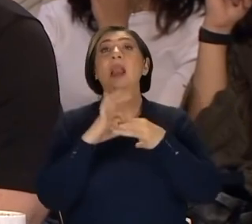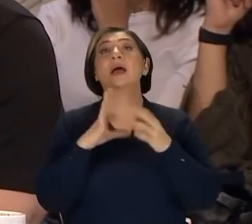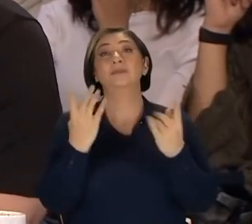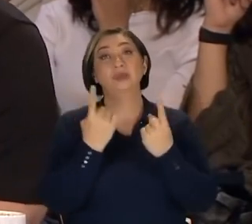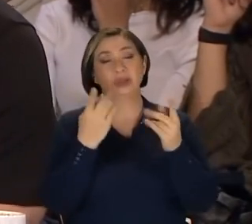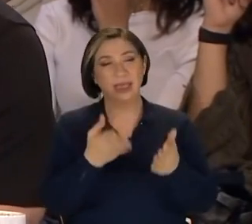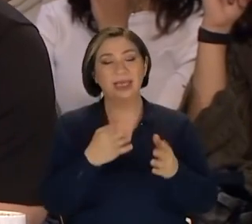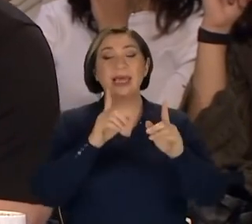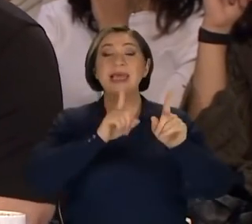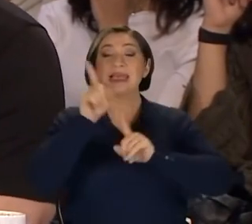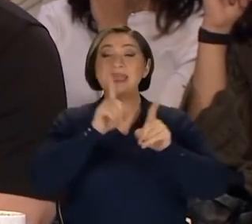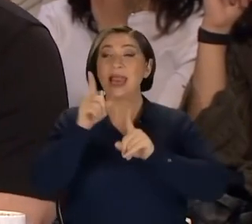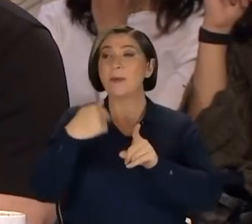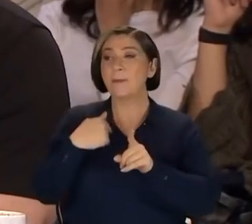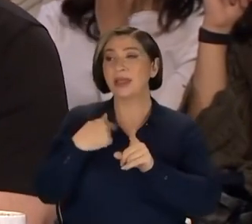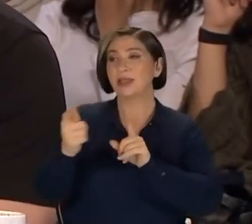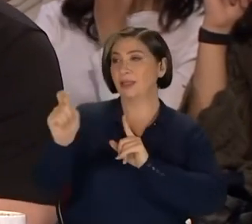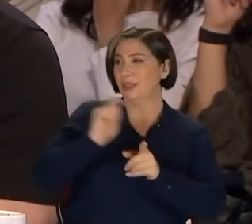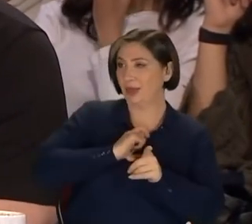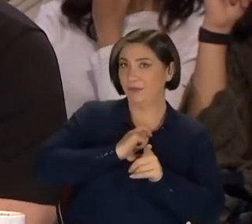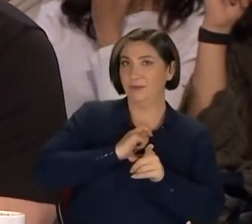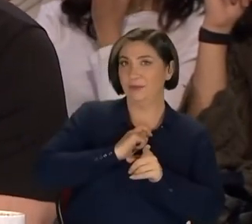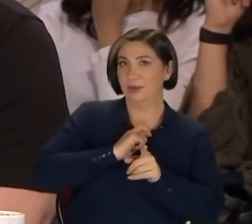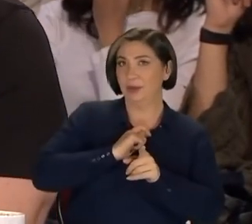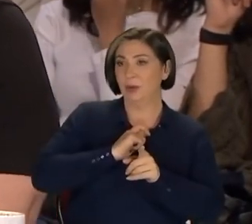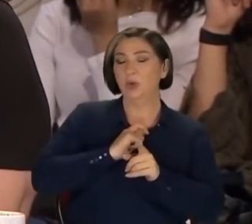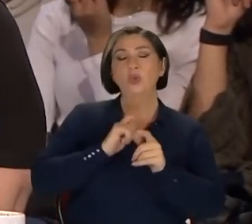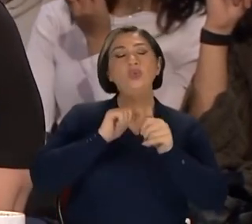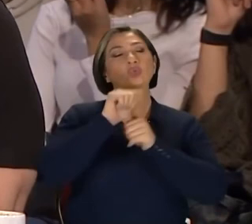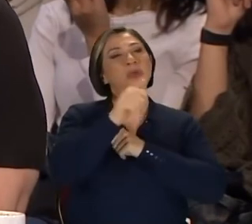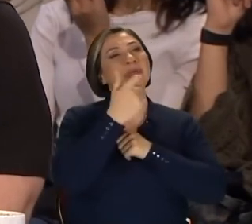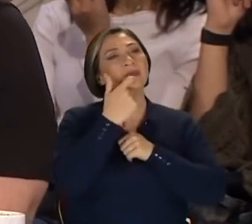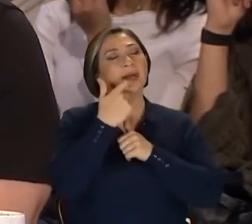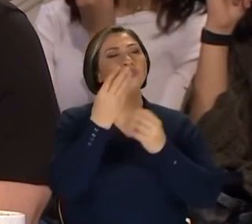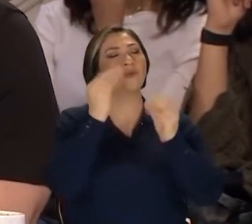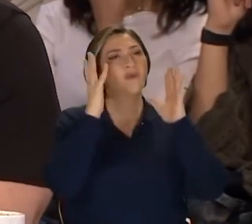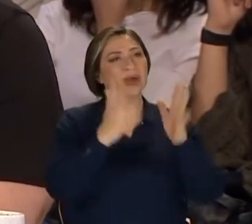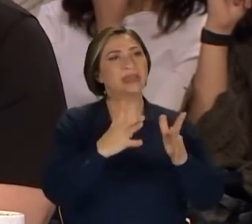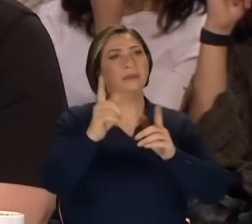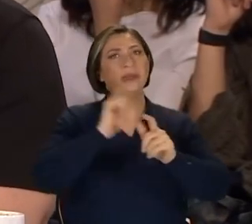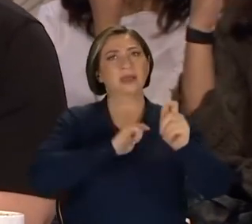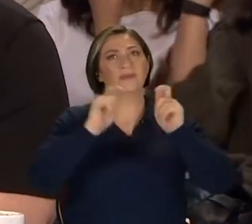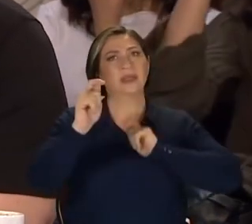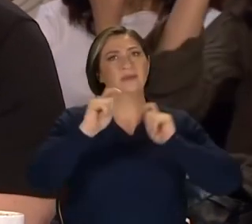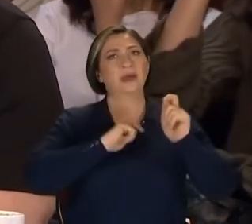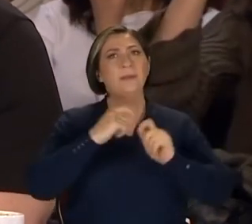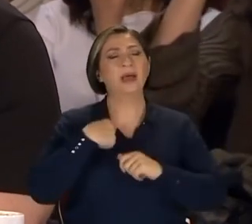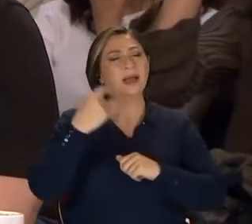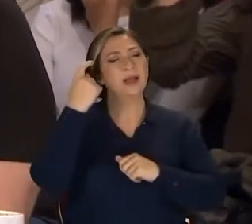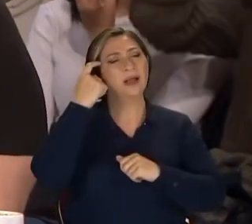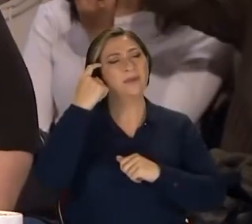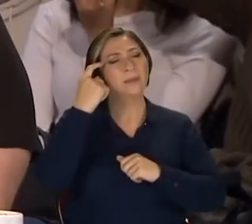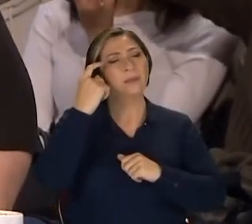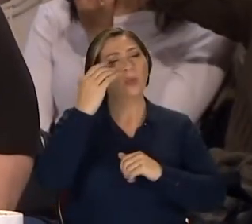bir şey. Dijital platform bana gelip teklifte bulunuyor. Uzun yıllardır bir sürü mecrada. Ben kafama